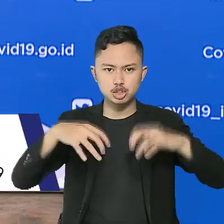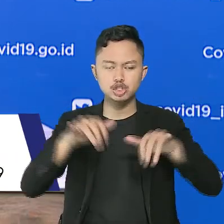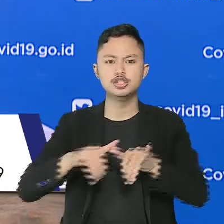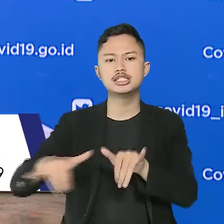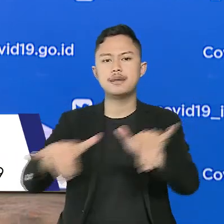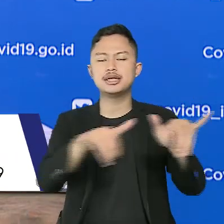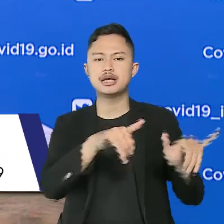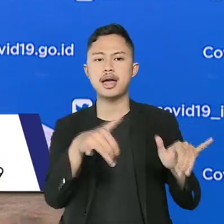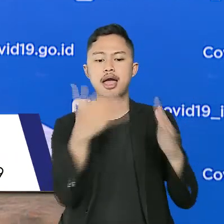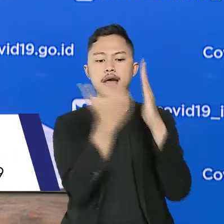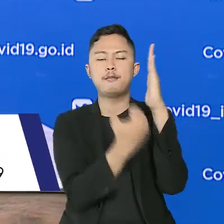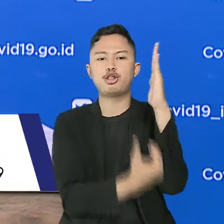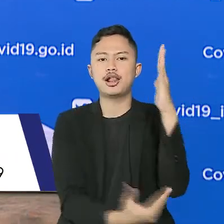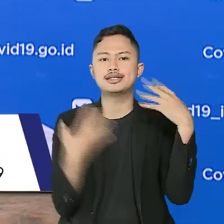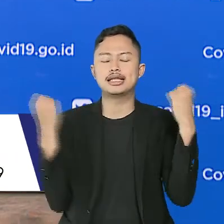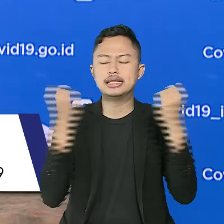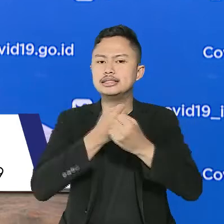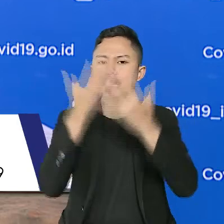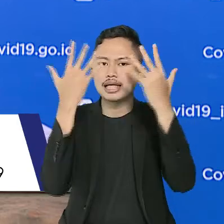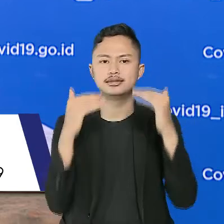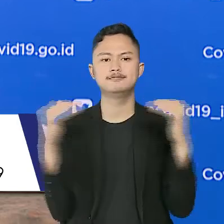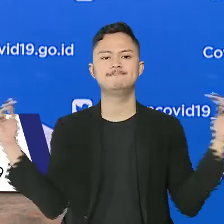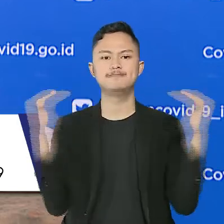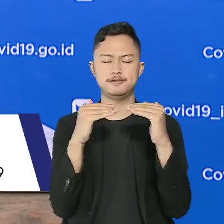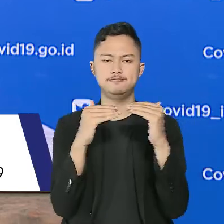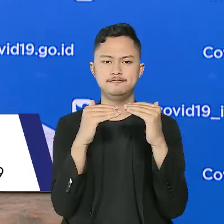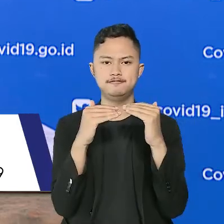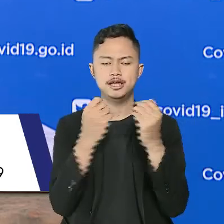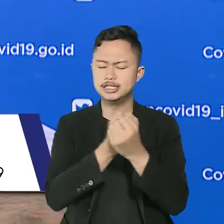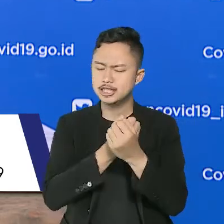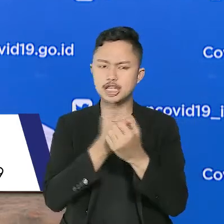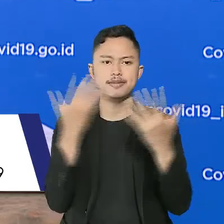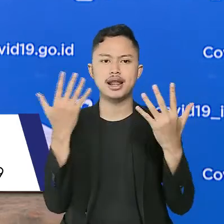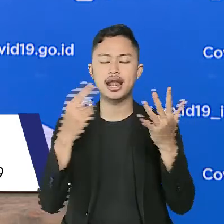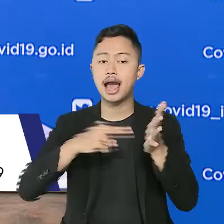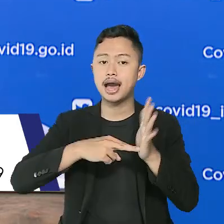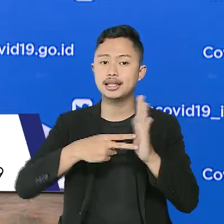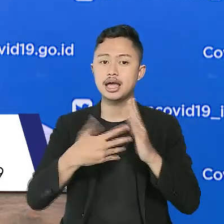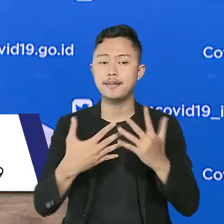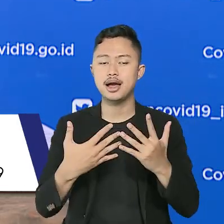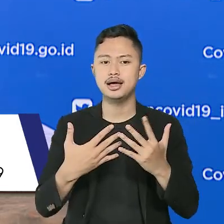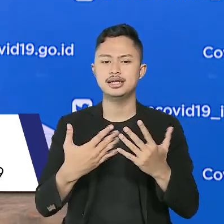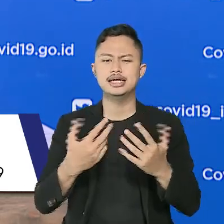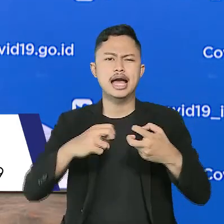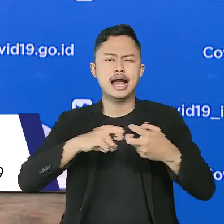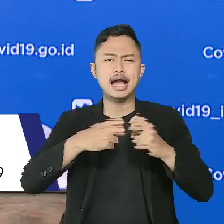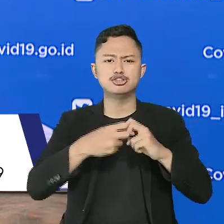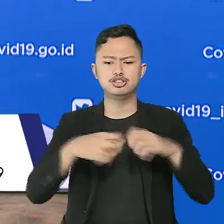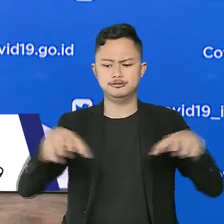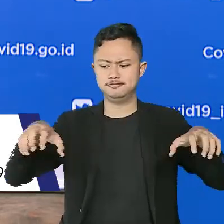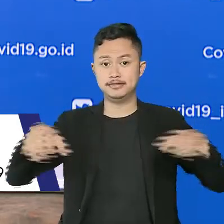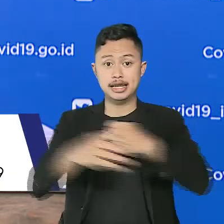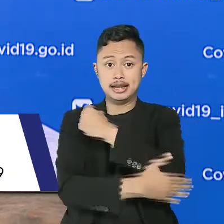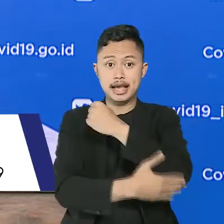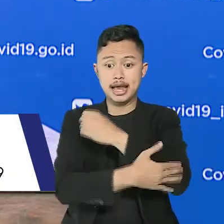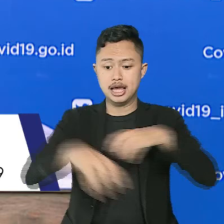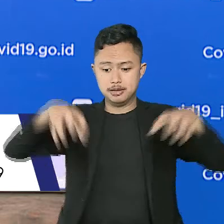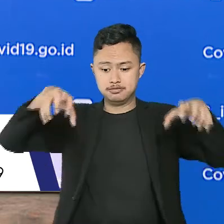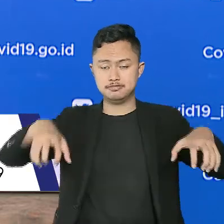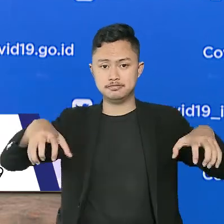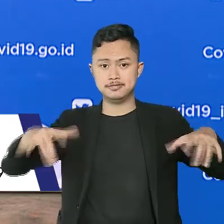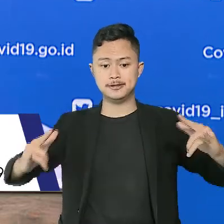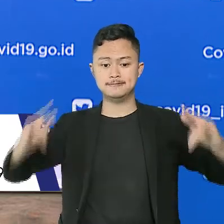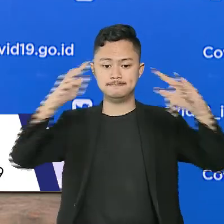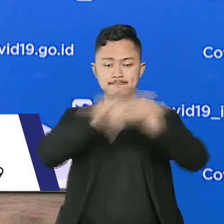atas standar protokol kesehatan yang jelas dan transparan sehingga peluang importasi kasus dapat diantisipasi dengan